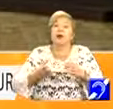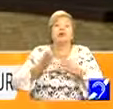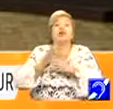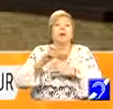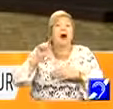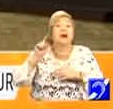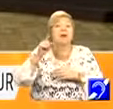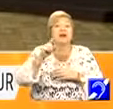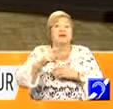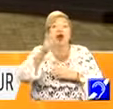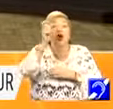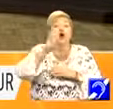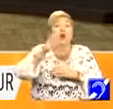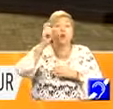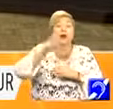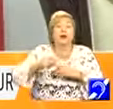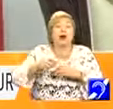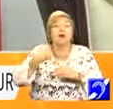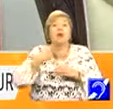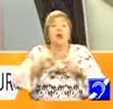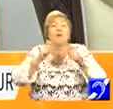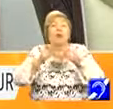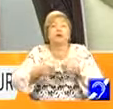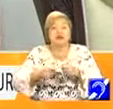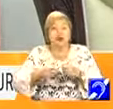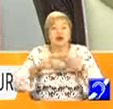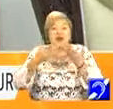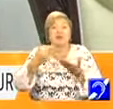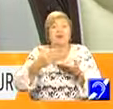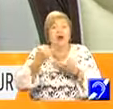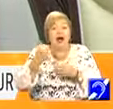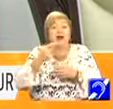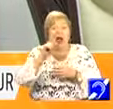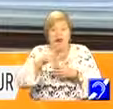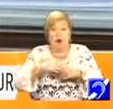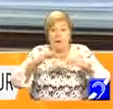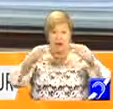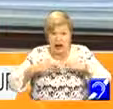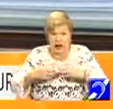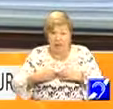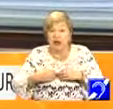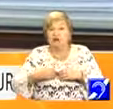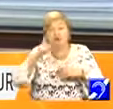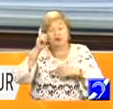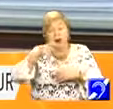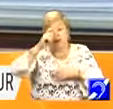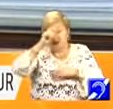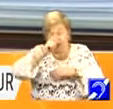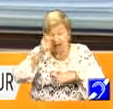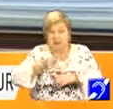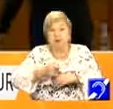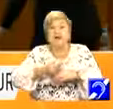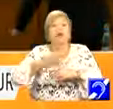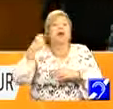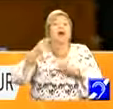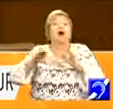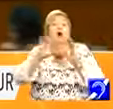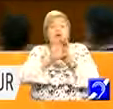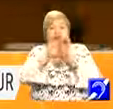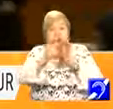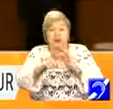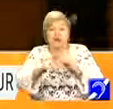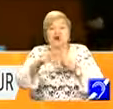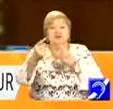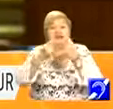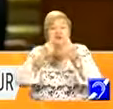cu calendarul moțiunii de cenzură. Parlamentul trebuie să-și îndeplinească obligația constituțională de a dezbate această